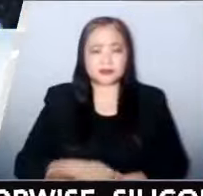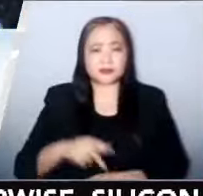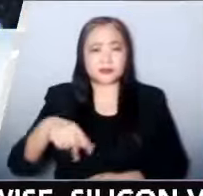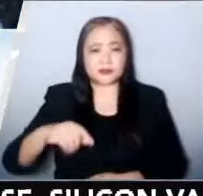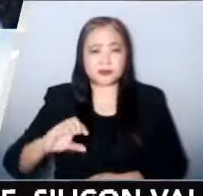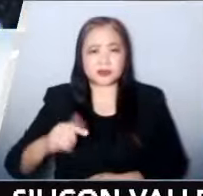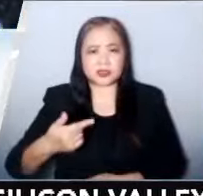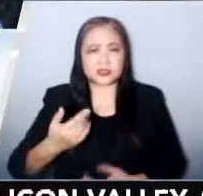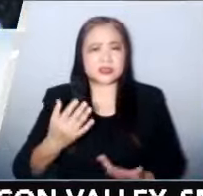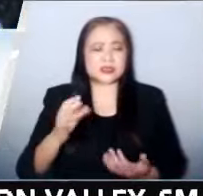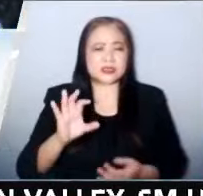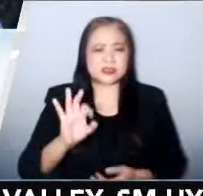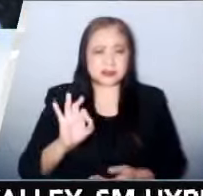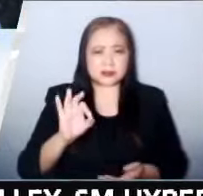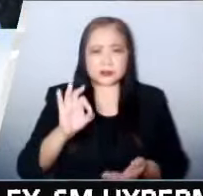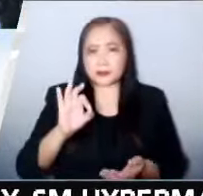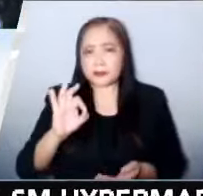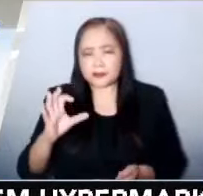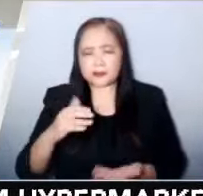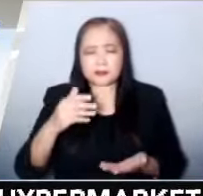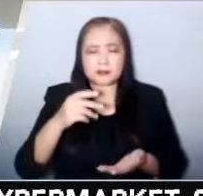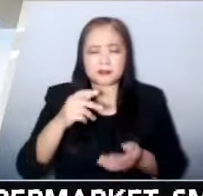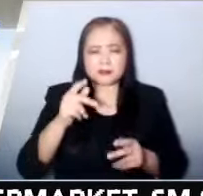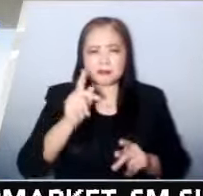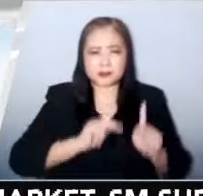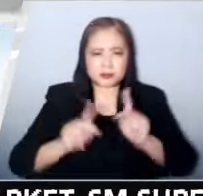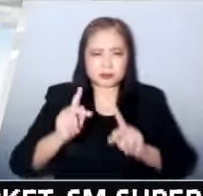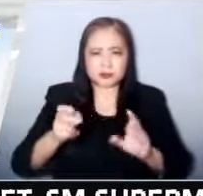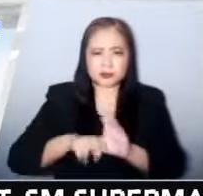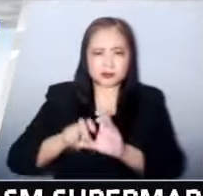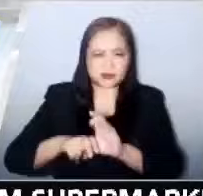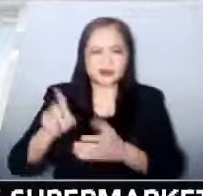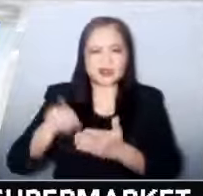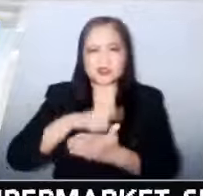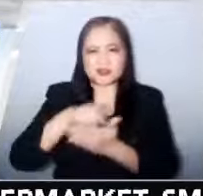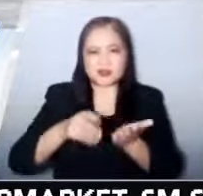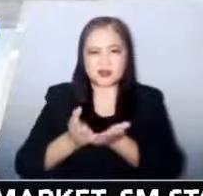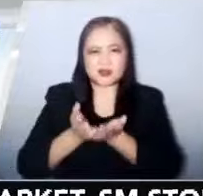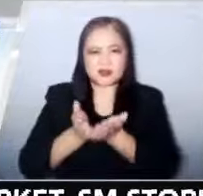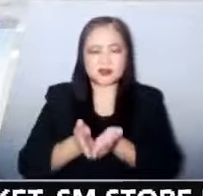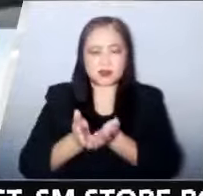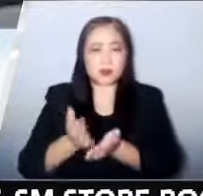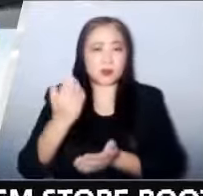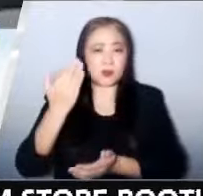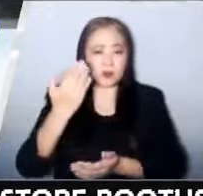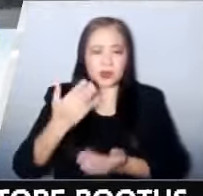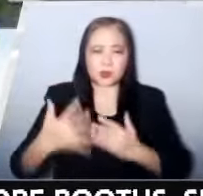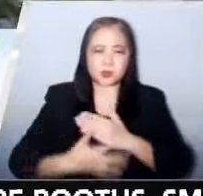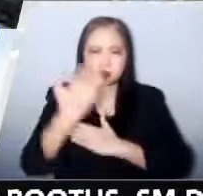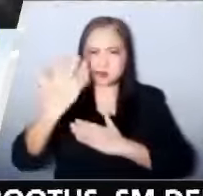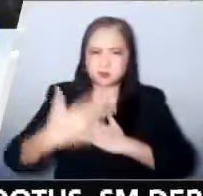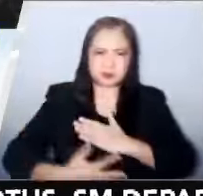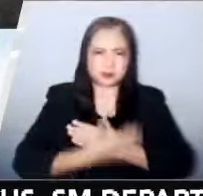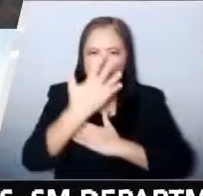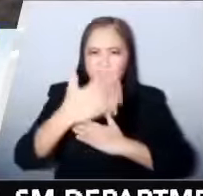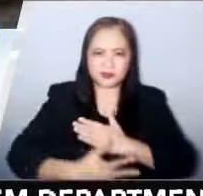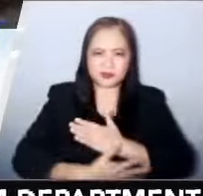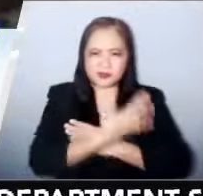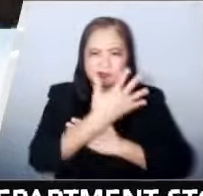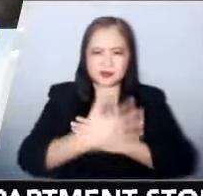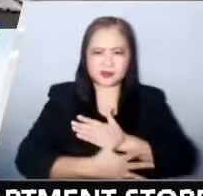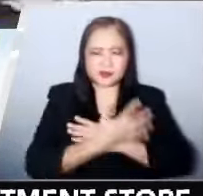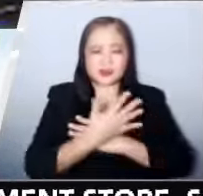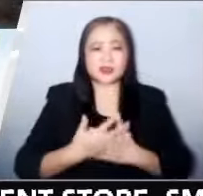ang stranded nang kanselahin ang shipping line ang biyahe dahil po sa malalakas na alon. Suspendido rin ang biyahe